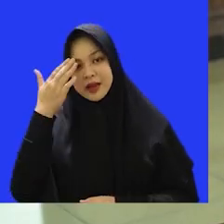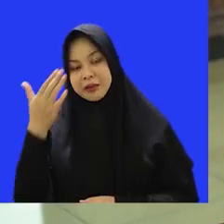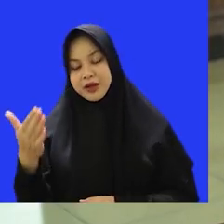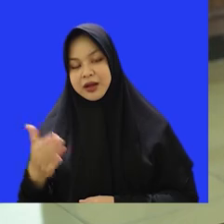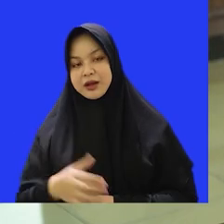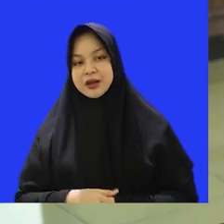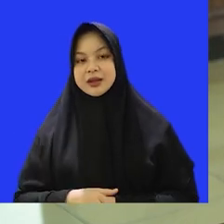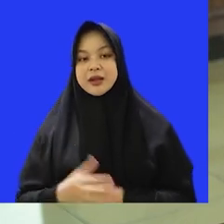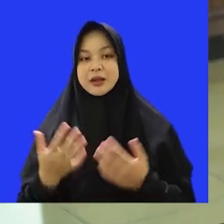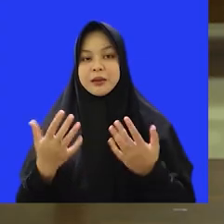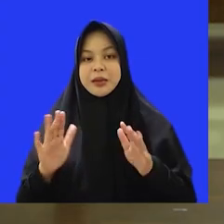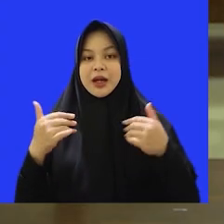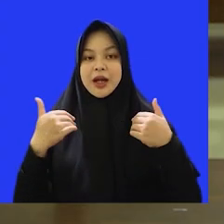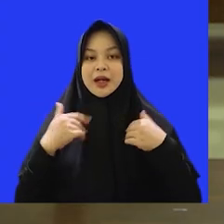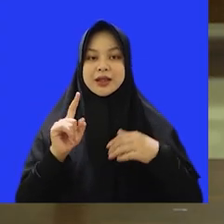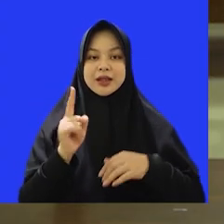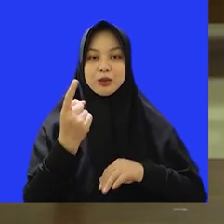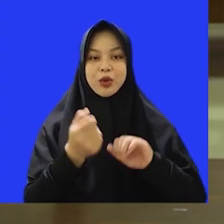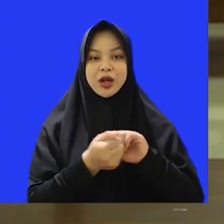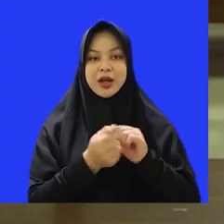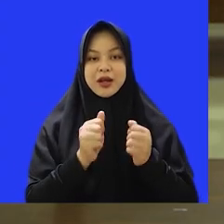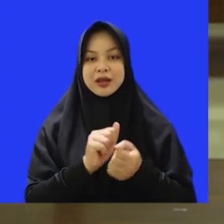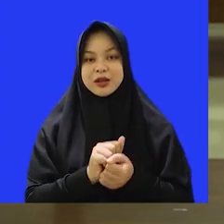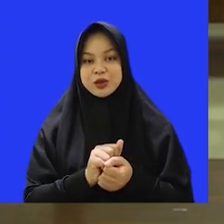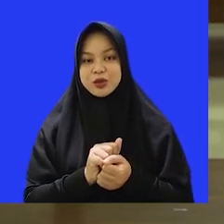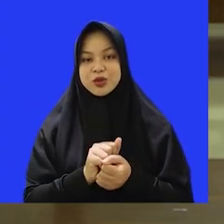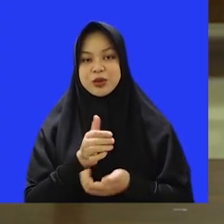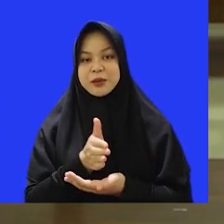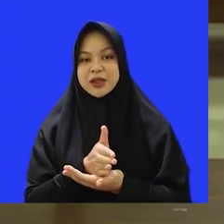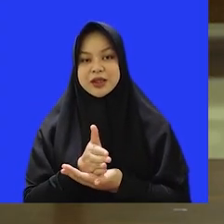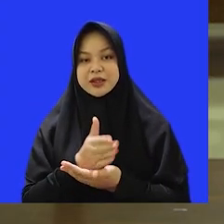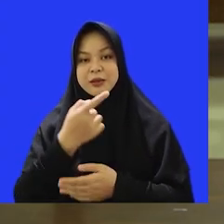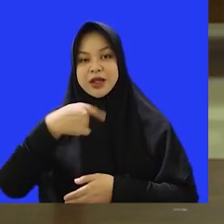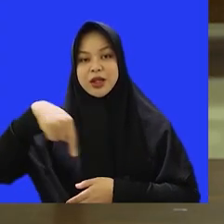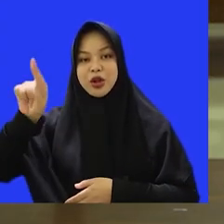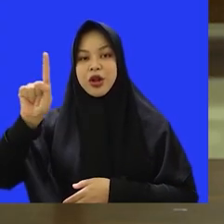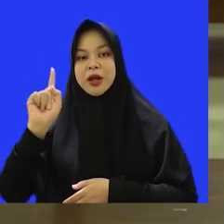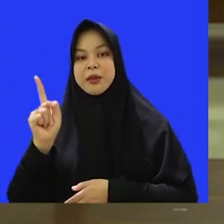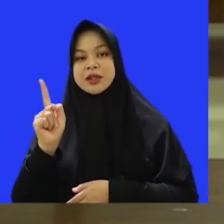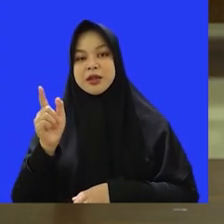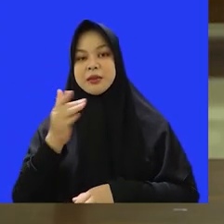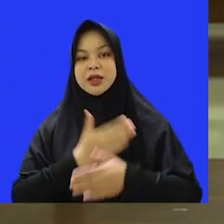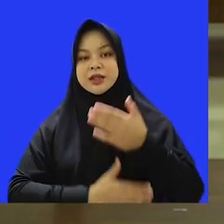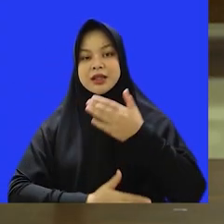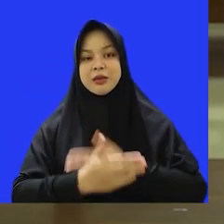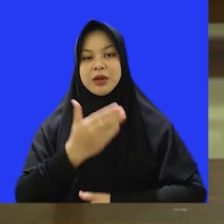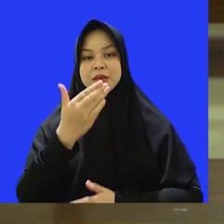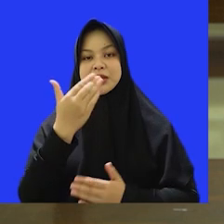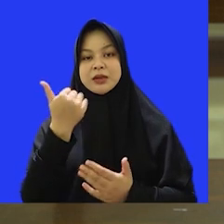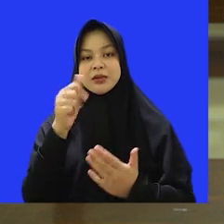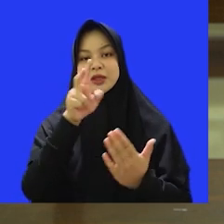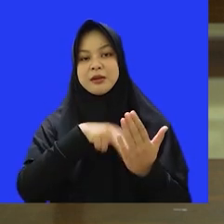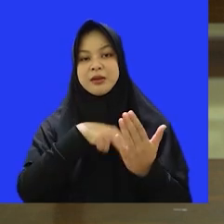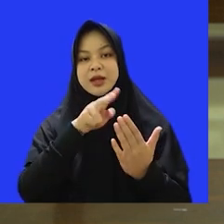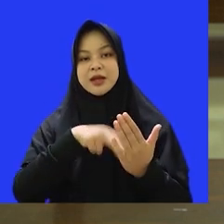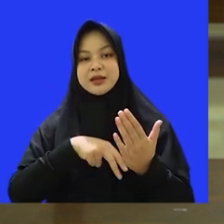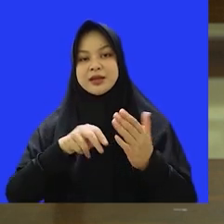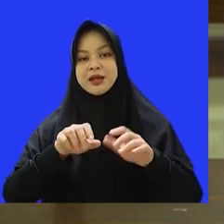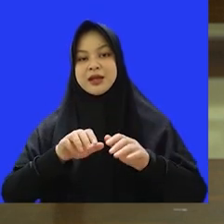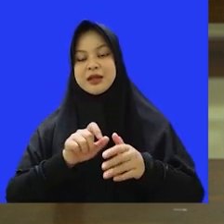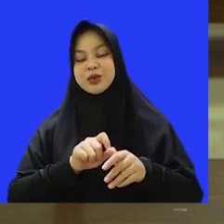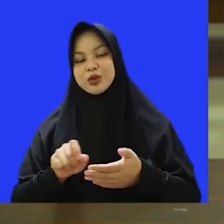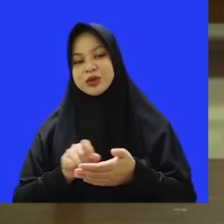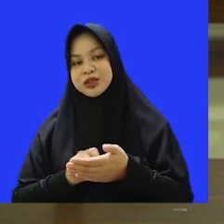Iya, gimana? Pernah ada sebuah kasus, penerjemah ditolak dengan alasan karena disabilitasnya bisa baca